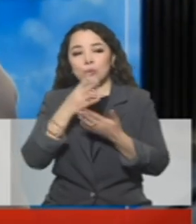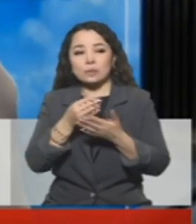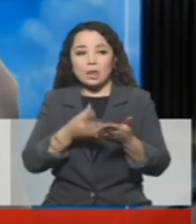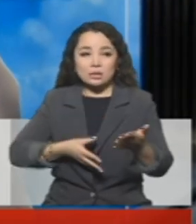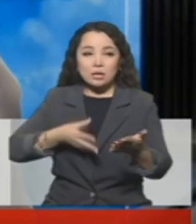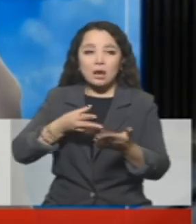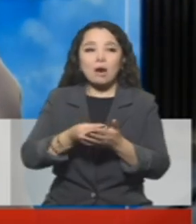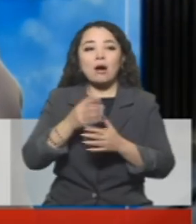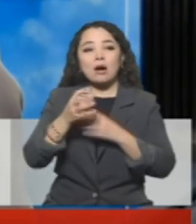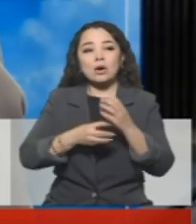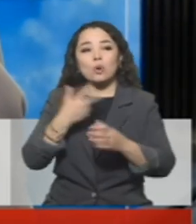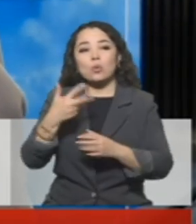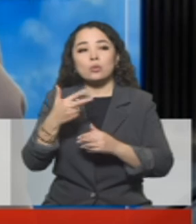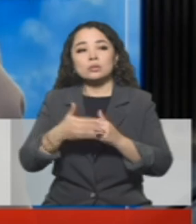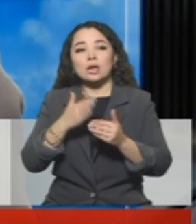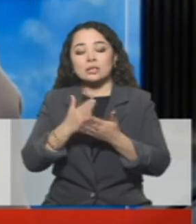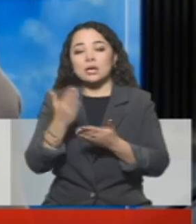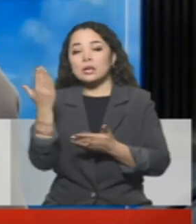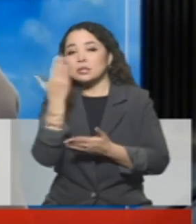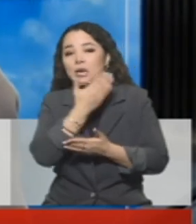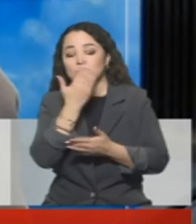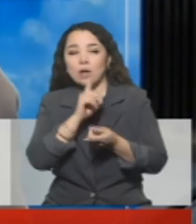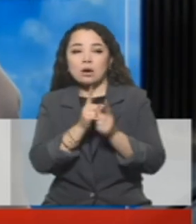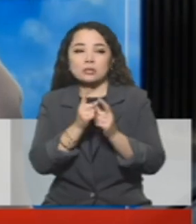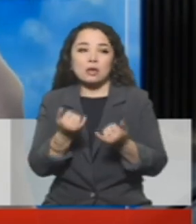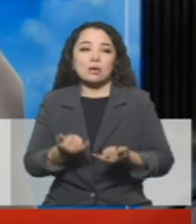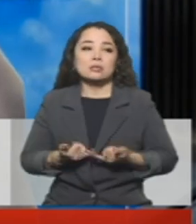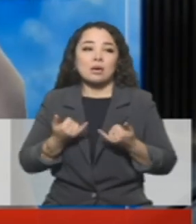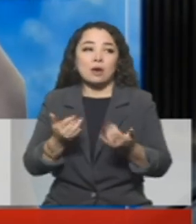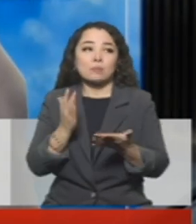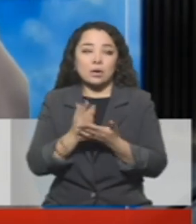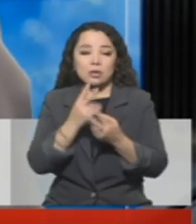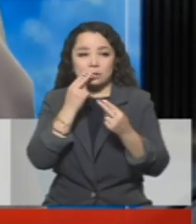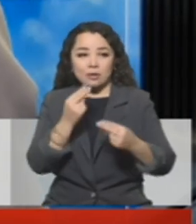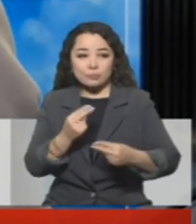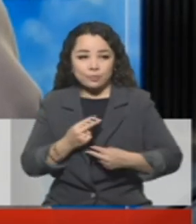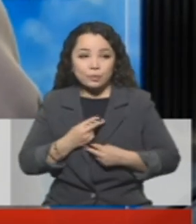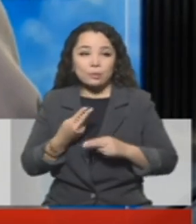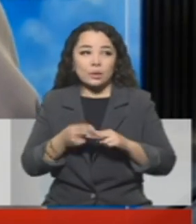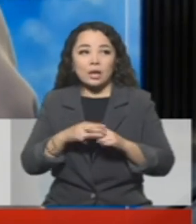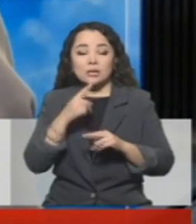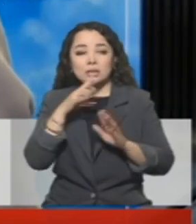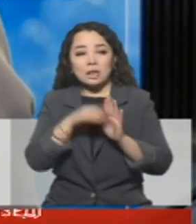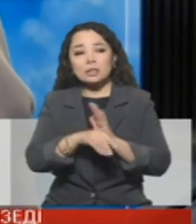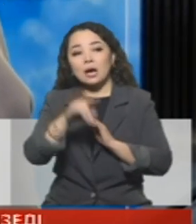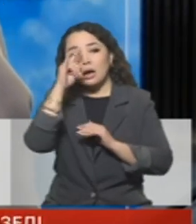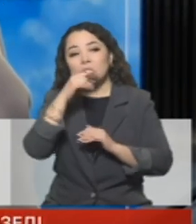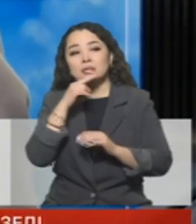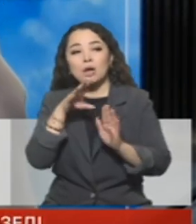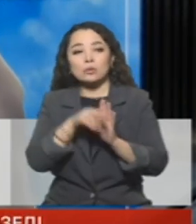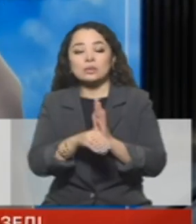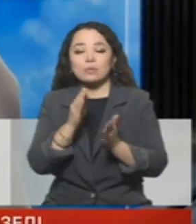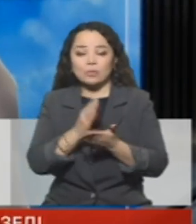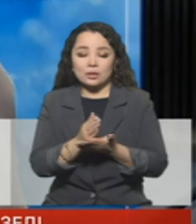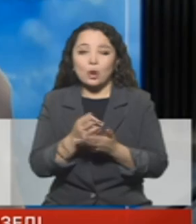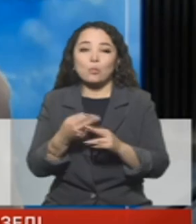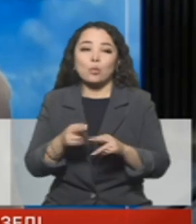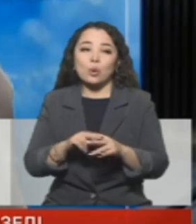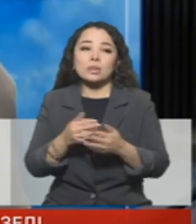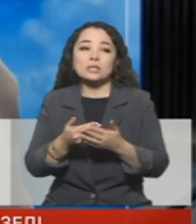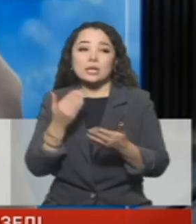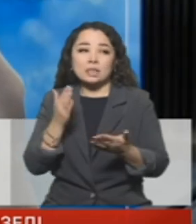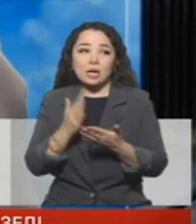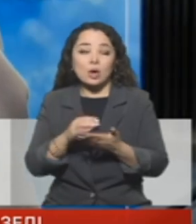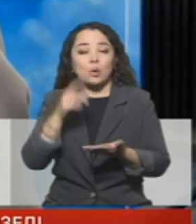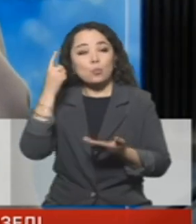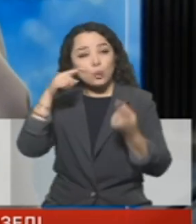қаражатына әлемнің 30 шақты ғана тіліне аударып таратады. Сондай тілдердің қатарына қазақ тілі де қосылып отыр. Бұған дейін біз